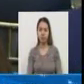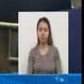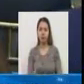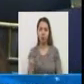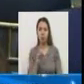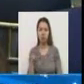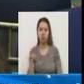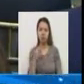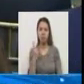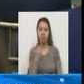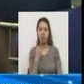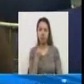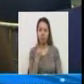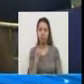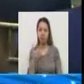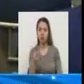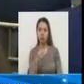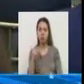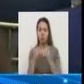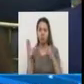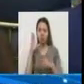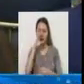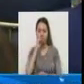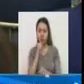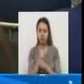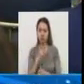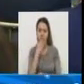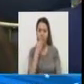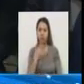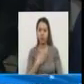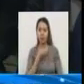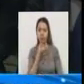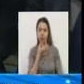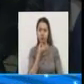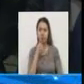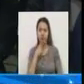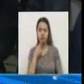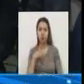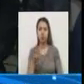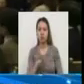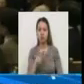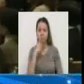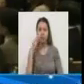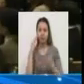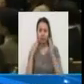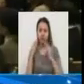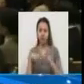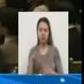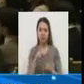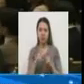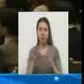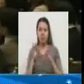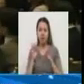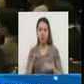өңірден ең бірінші болып осындай дәрежеге жеттік. Өзіміздің көңілімізді айтып қана қоймай, сөзімізді